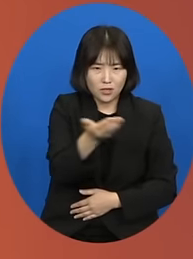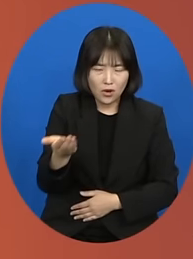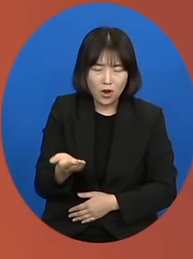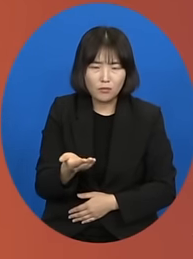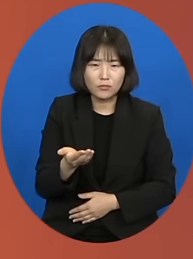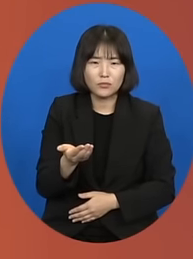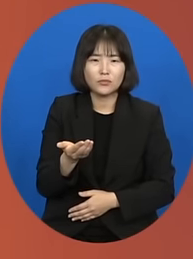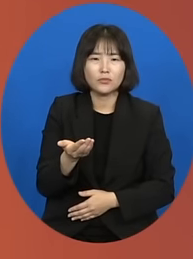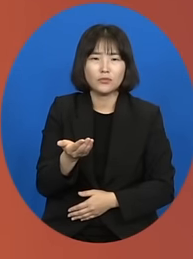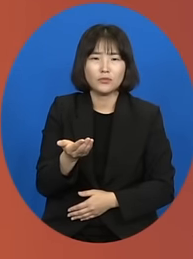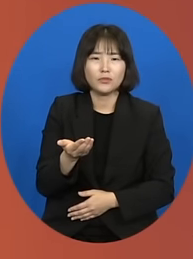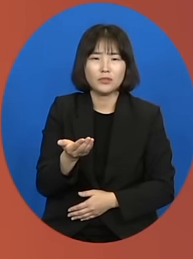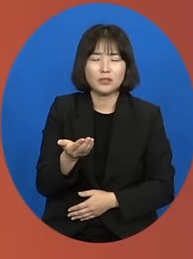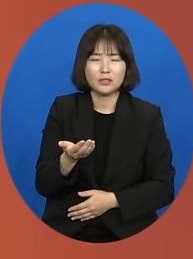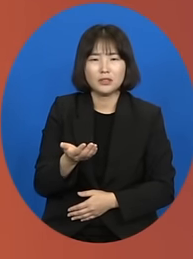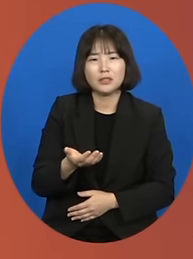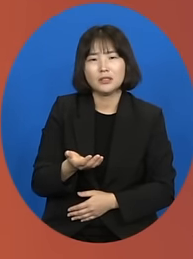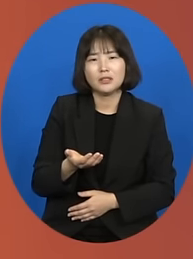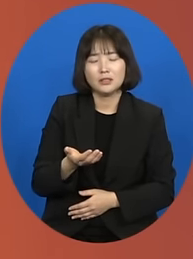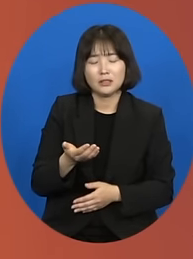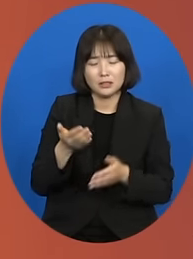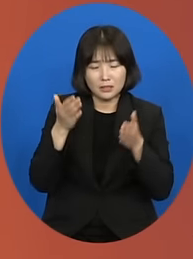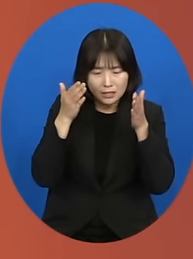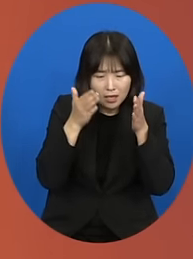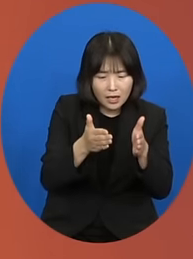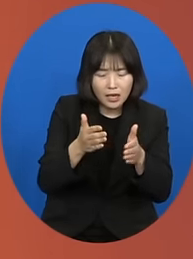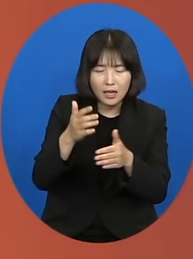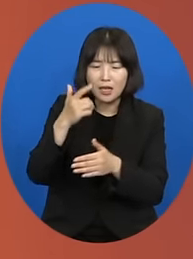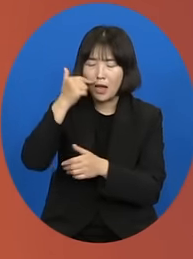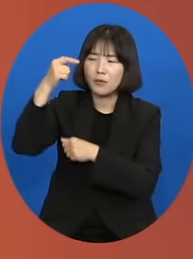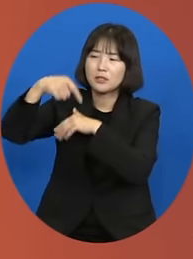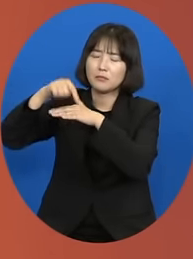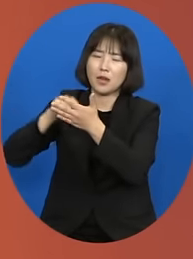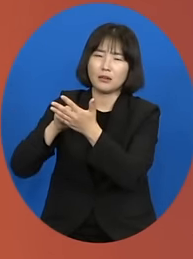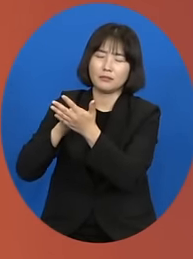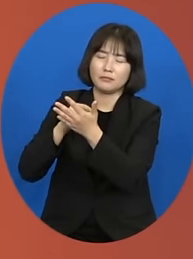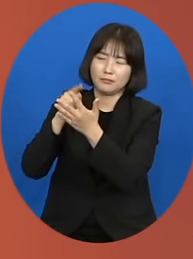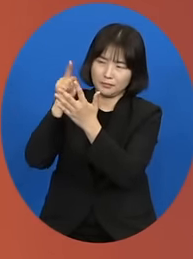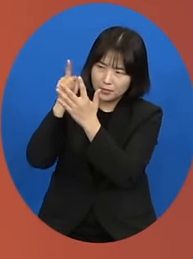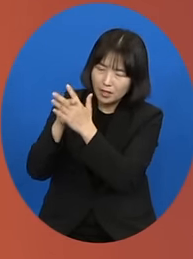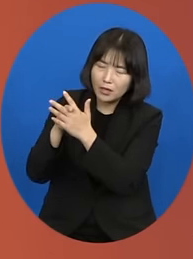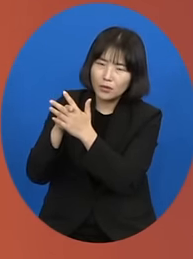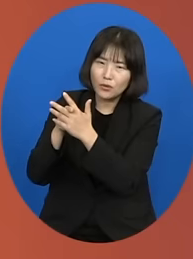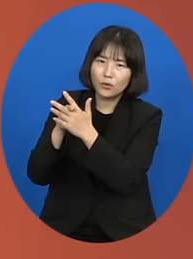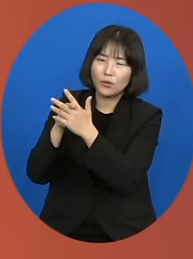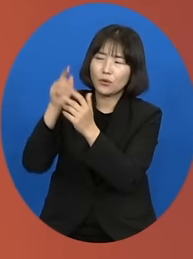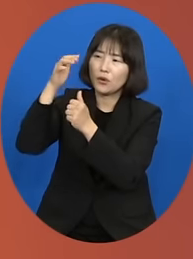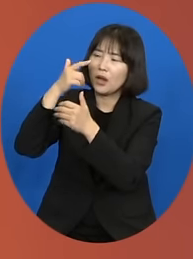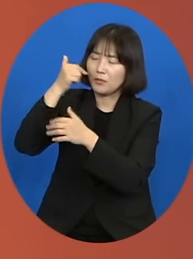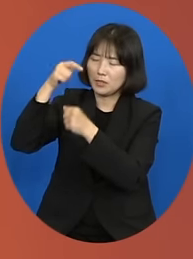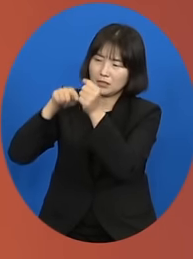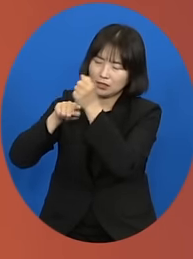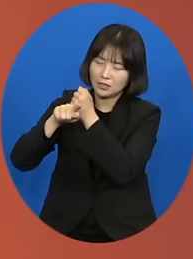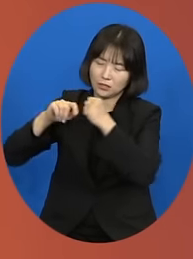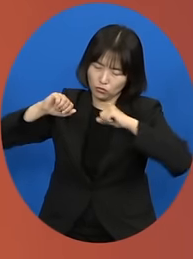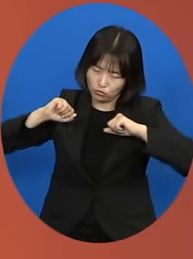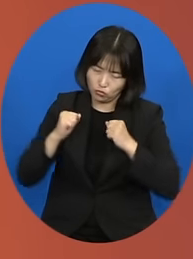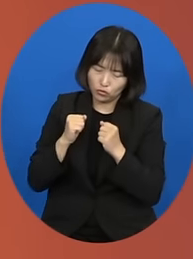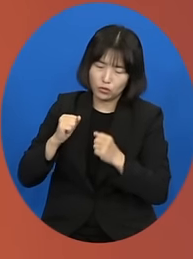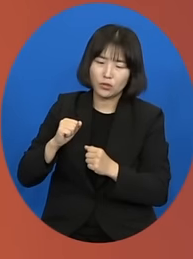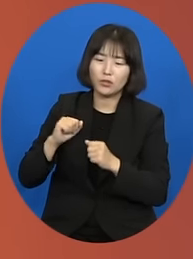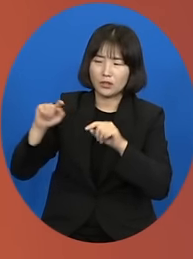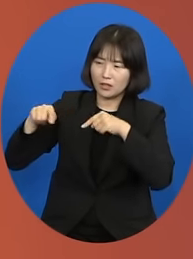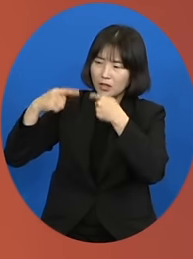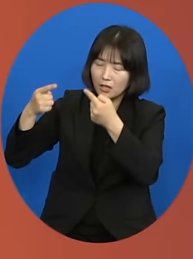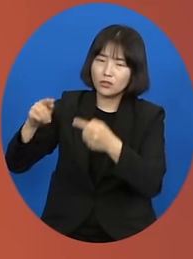있는 그 주님의 마음을 우리가 바로 알고 그 뜻에 전적 순종하고 나아갈 수 있는 우리가 되어야 될 줄